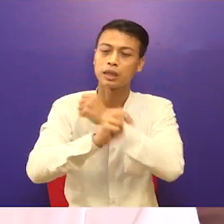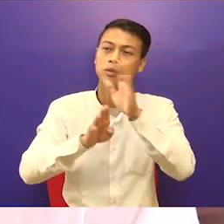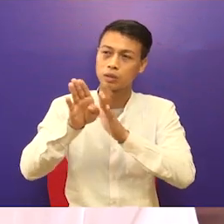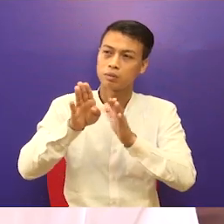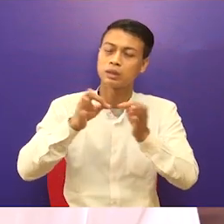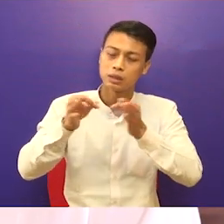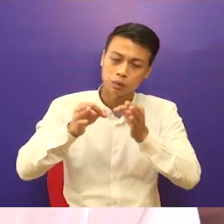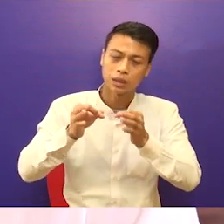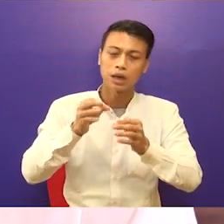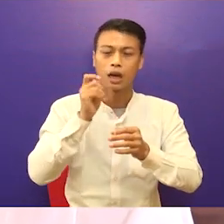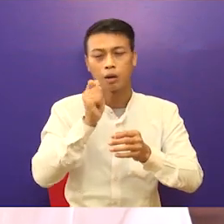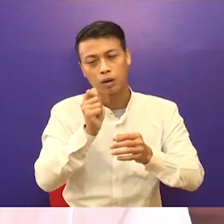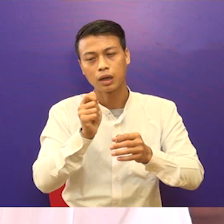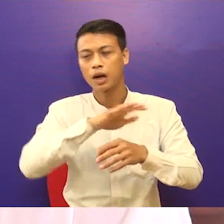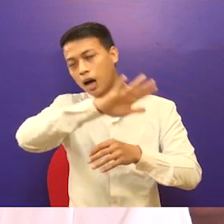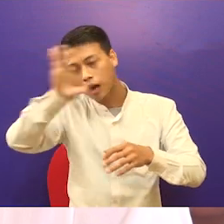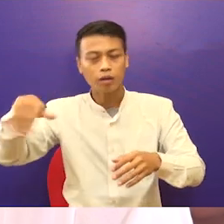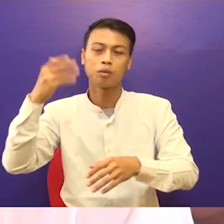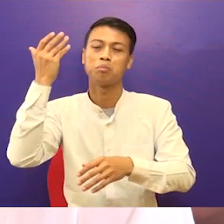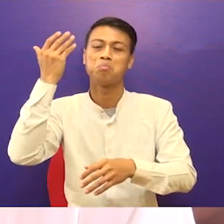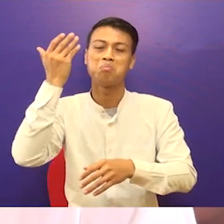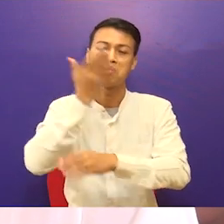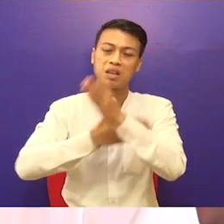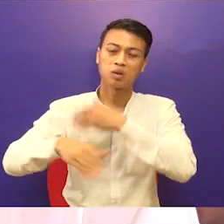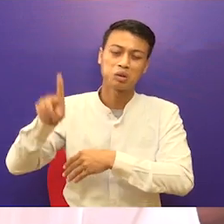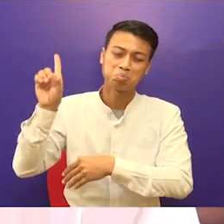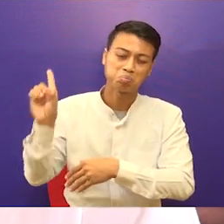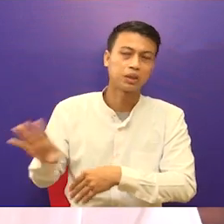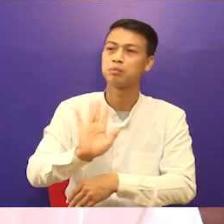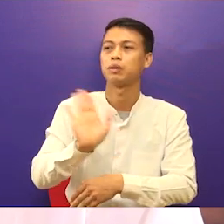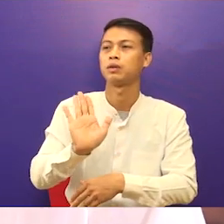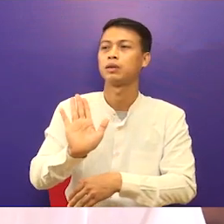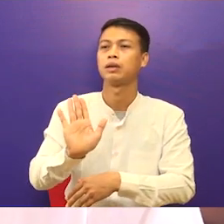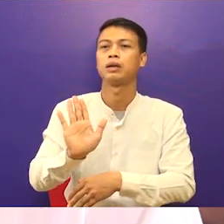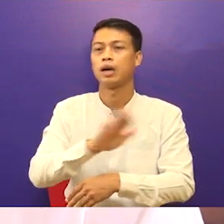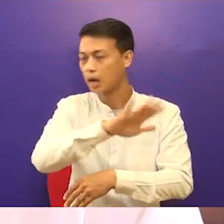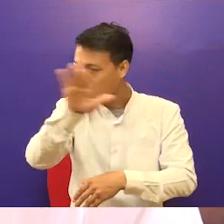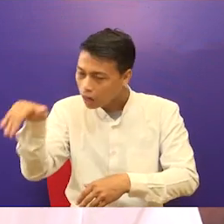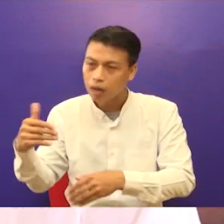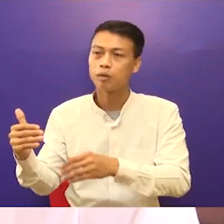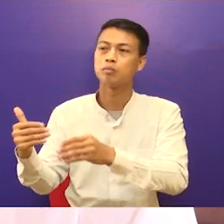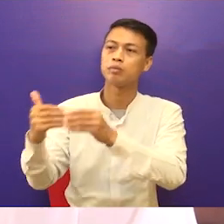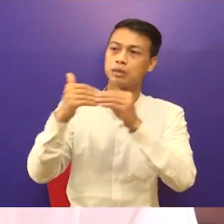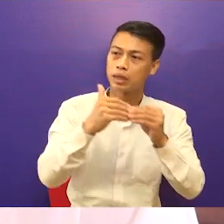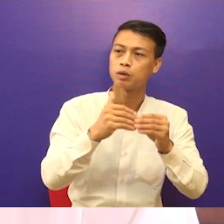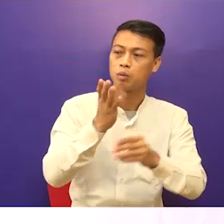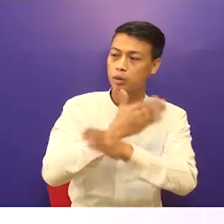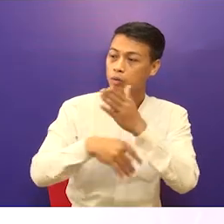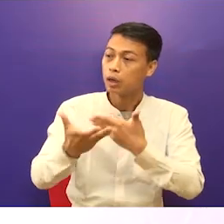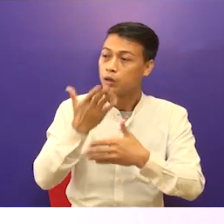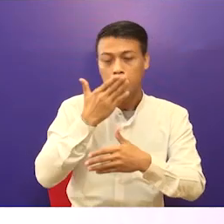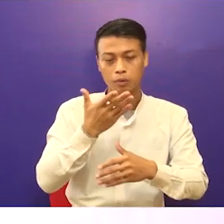ထိုင်းနိုင်ငံတွေမှာမတန်ဆွမ်းသူတွေကတက္ကသိုလ်ကဗမောက်ခါတွေလွတ်တော်အမတ်တွေနော်တီချာကိုအများကြီးပဲဟိုတမရရဲ့အကြံပေးတွေ